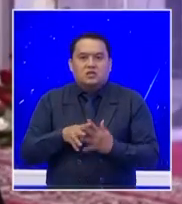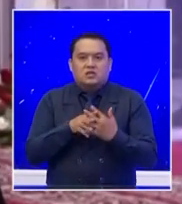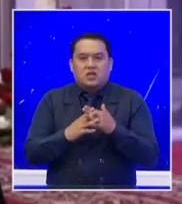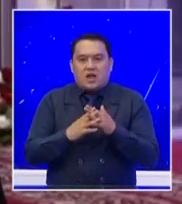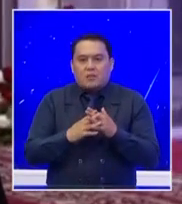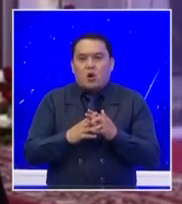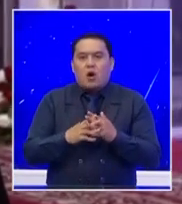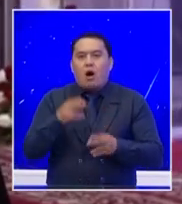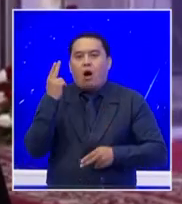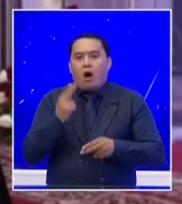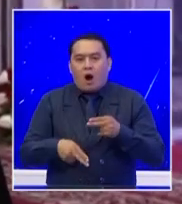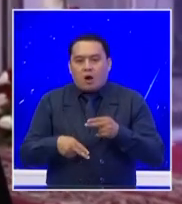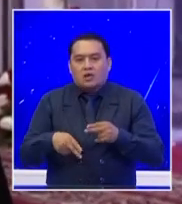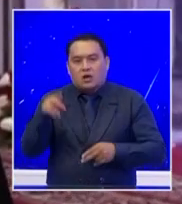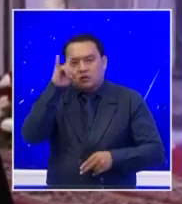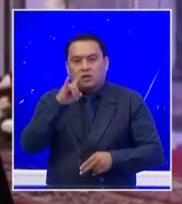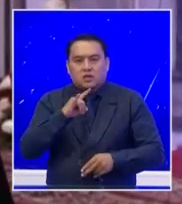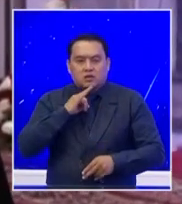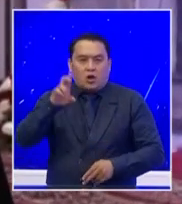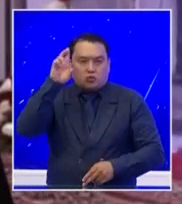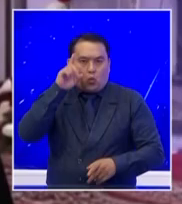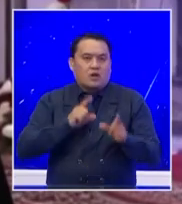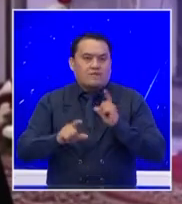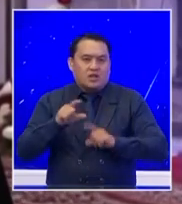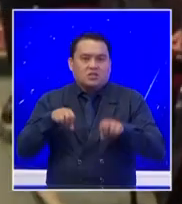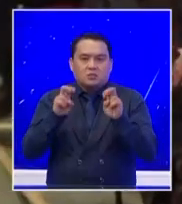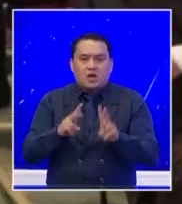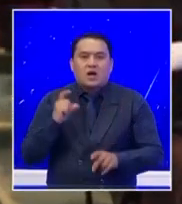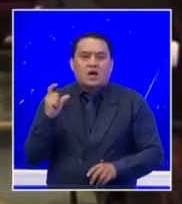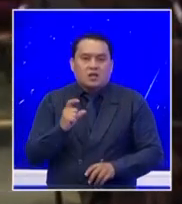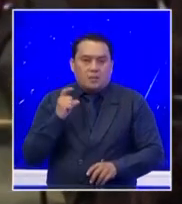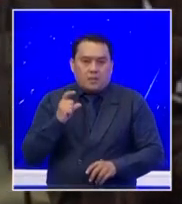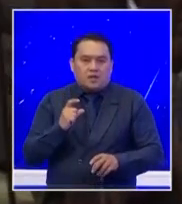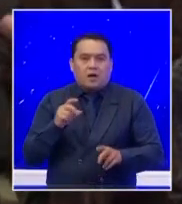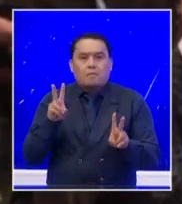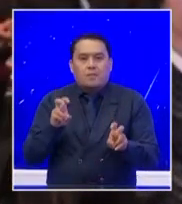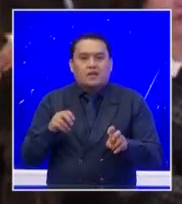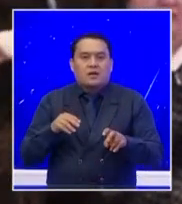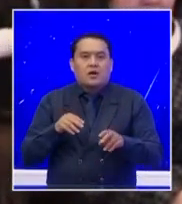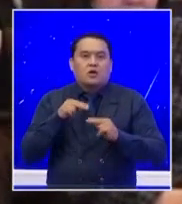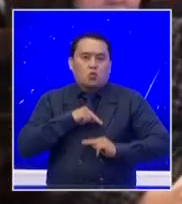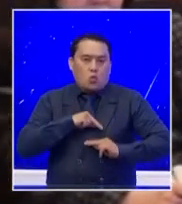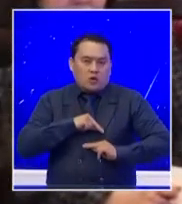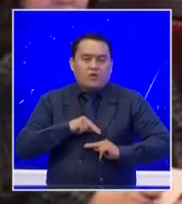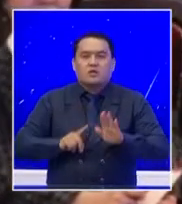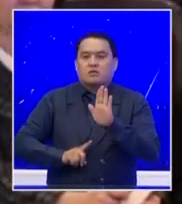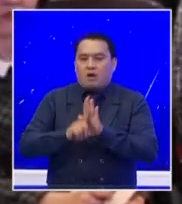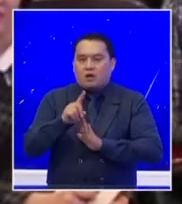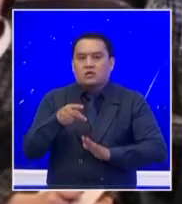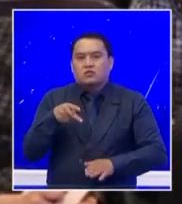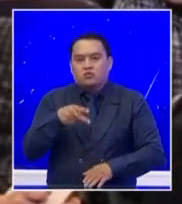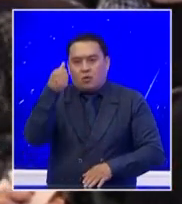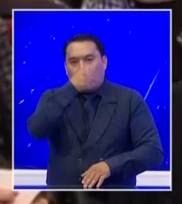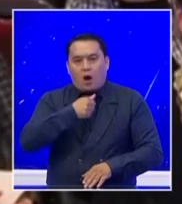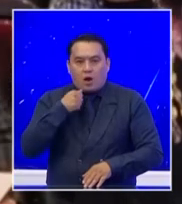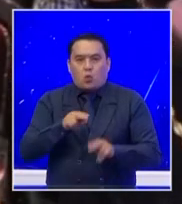Каратубе. Окончил Западно-Казахстанский государственный университет по специальности экономист-математик. Трудовую деятельность начал в 2000